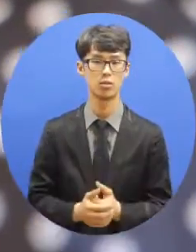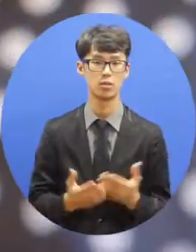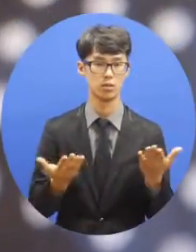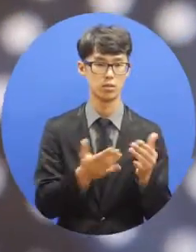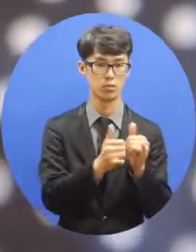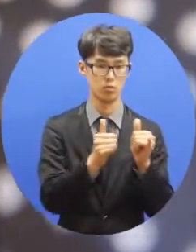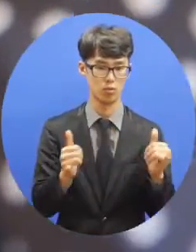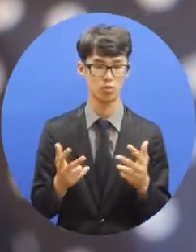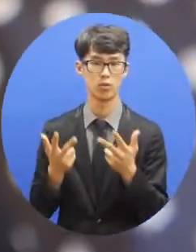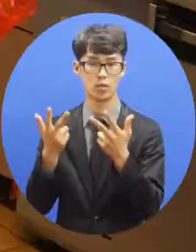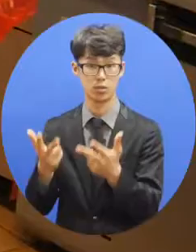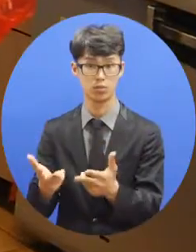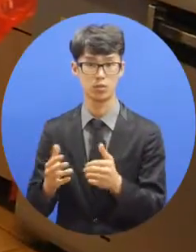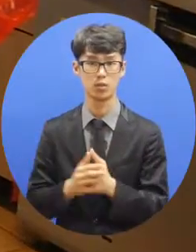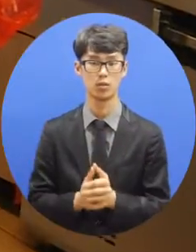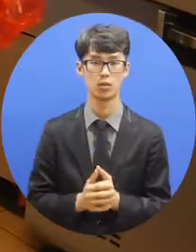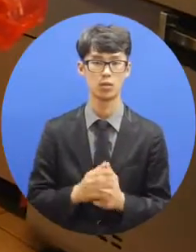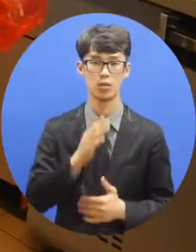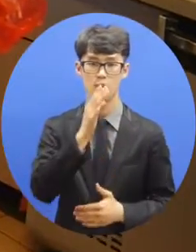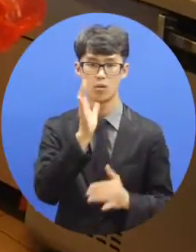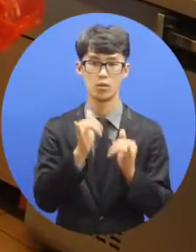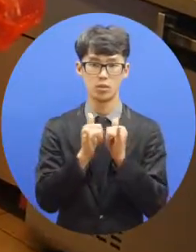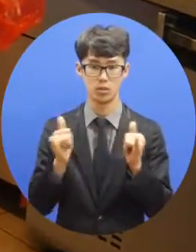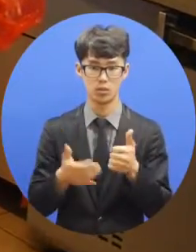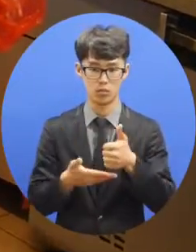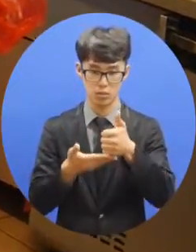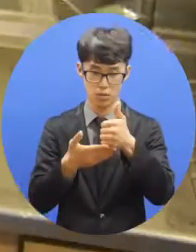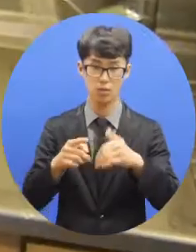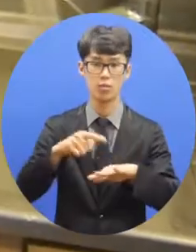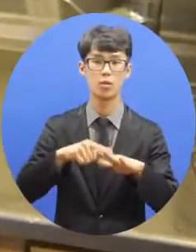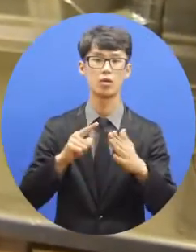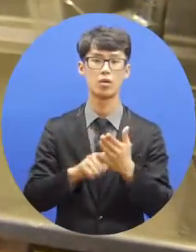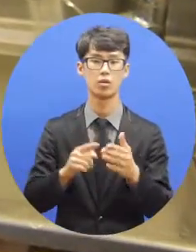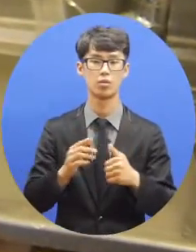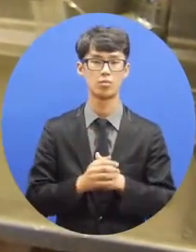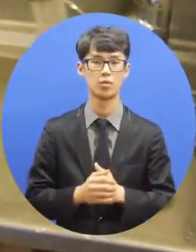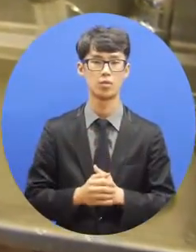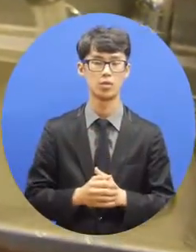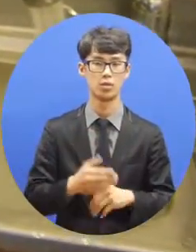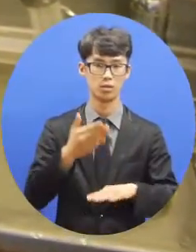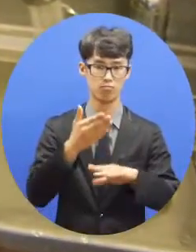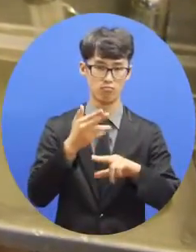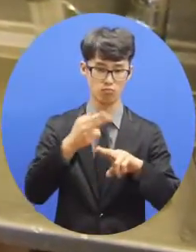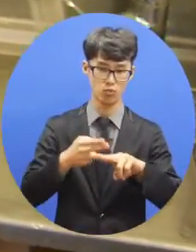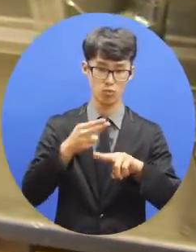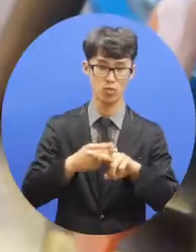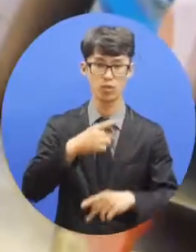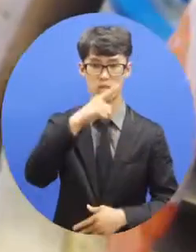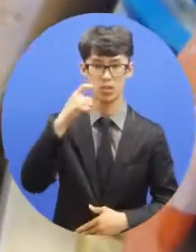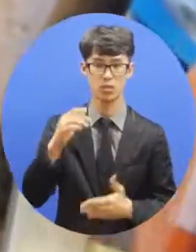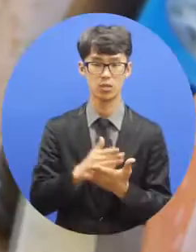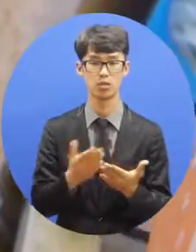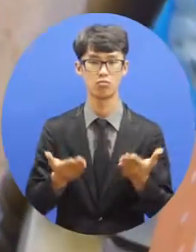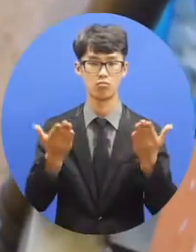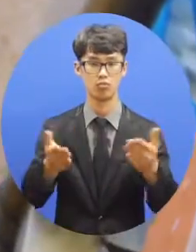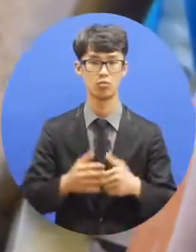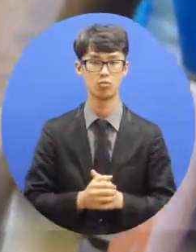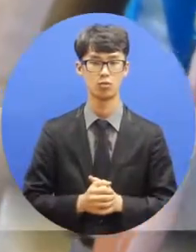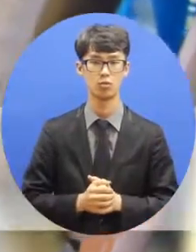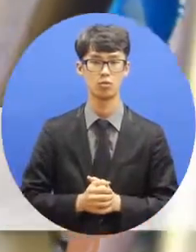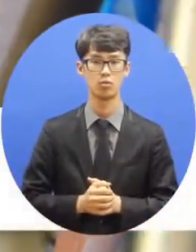직원과 자원봉사자가 어르신들을 공경하는 마음으로 정성스럽게 음식을 제공하고 있는데요.